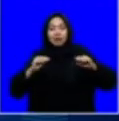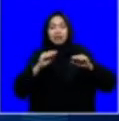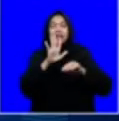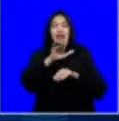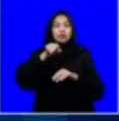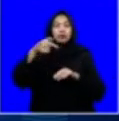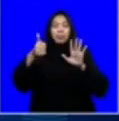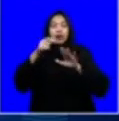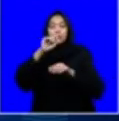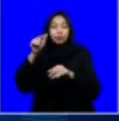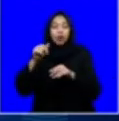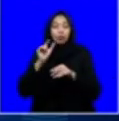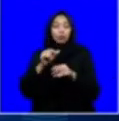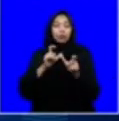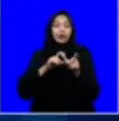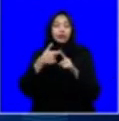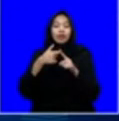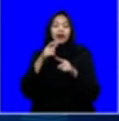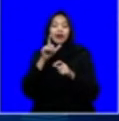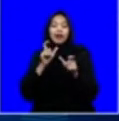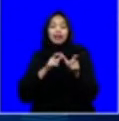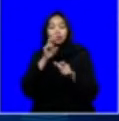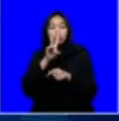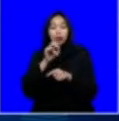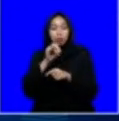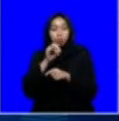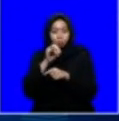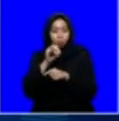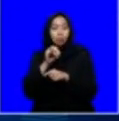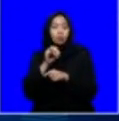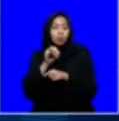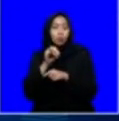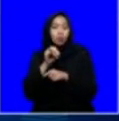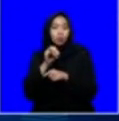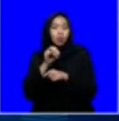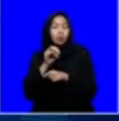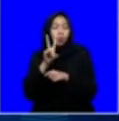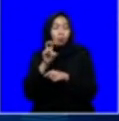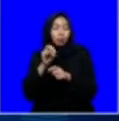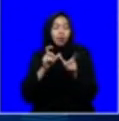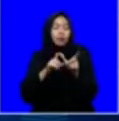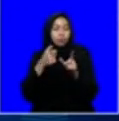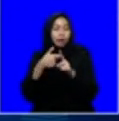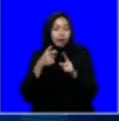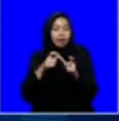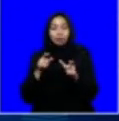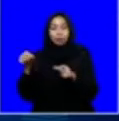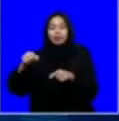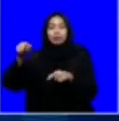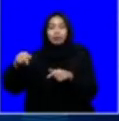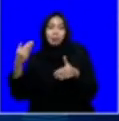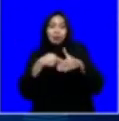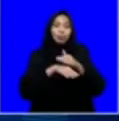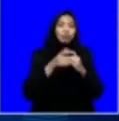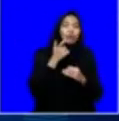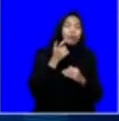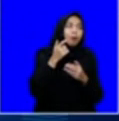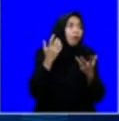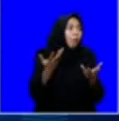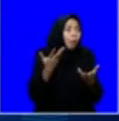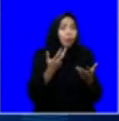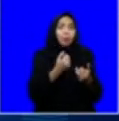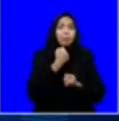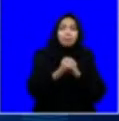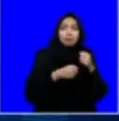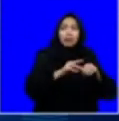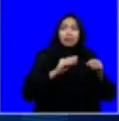full 20 SKS bagi murid-muridnya. Mereka mencicipi dunia industri, mencicipi bagaimana